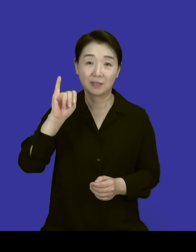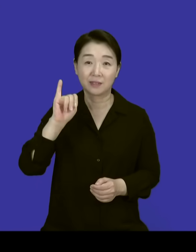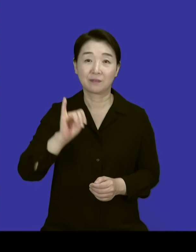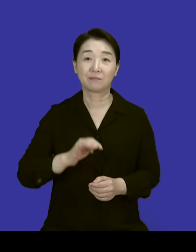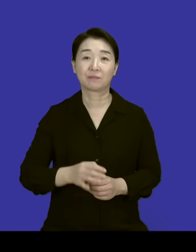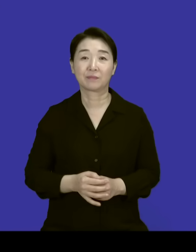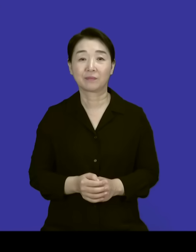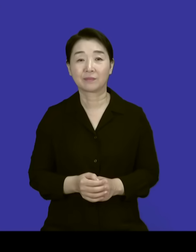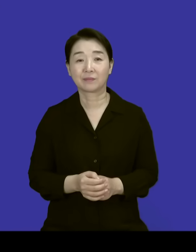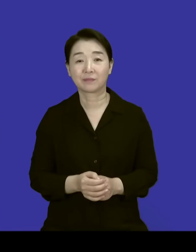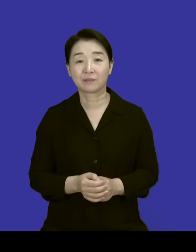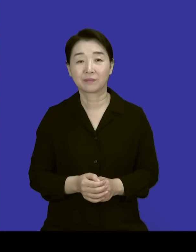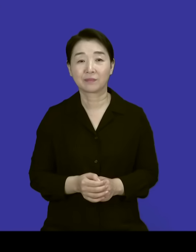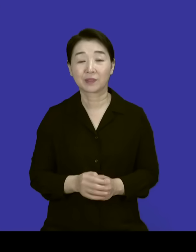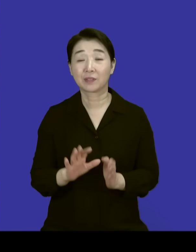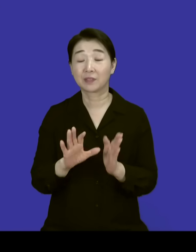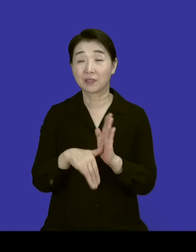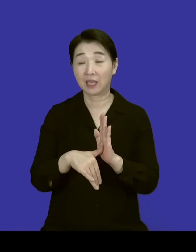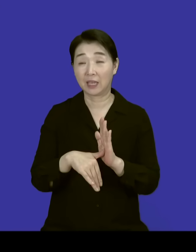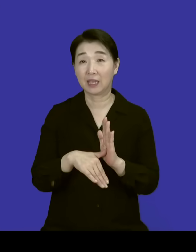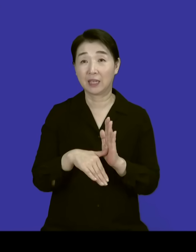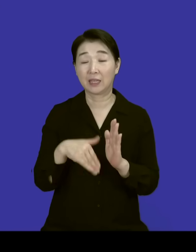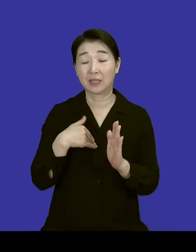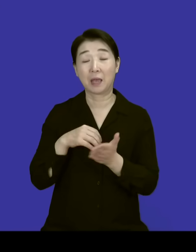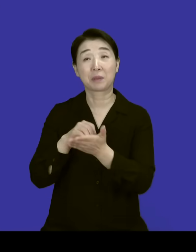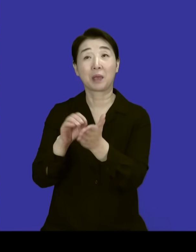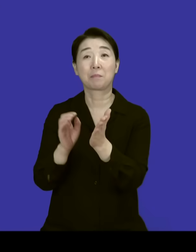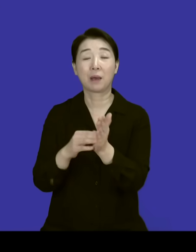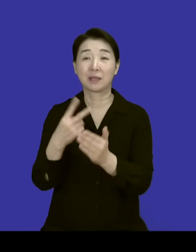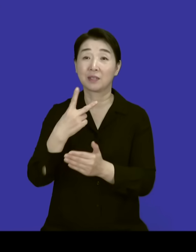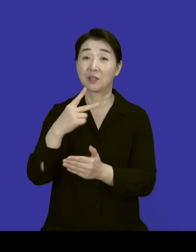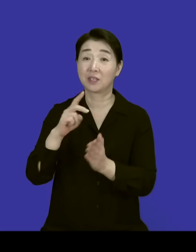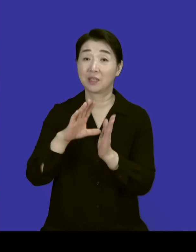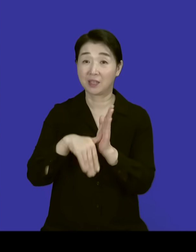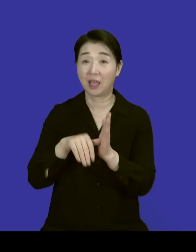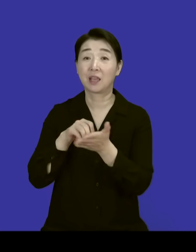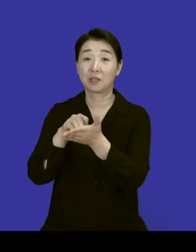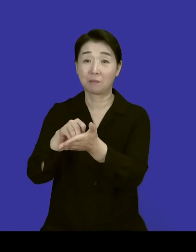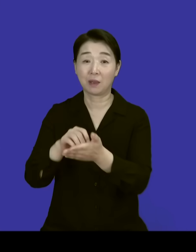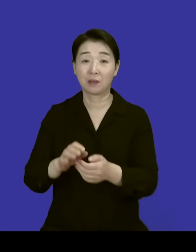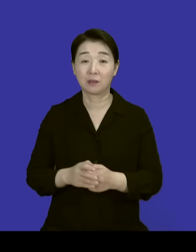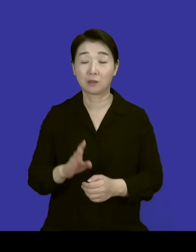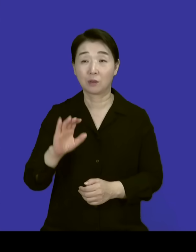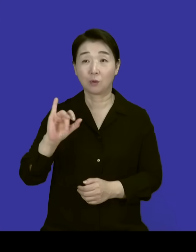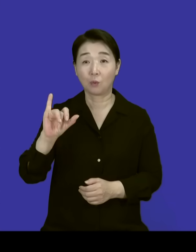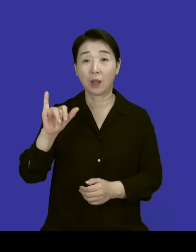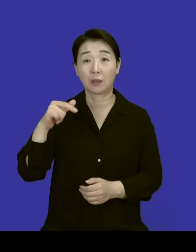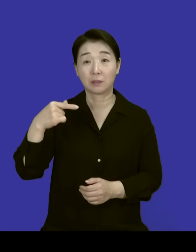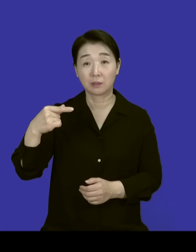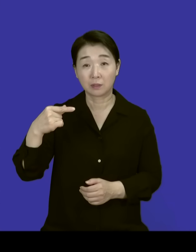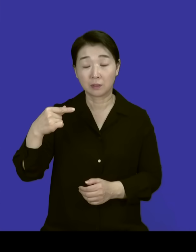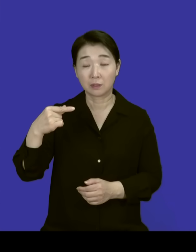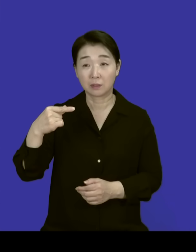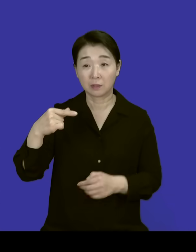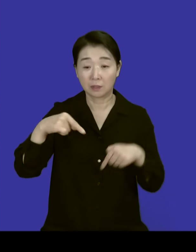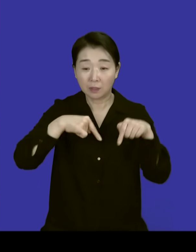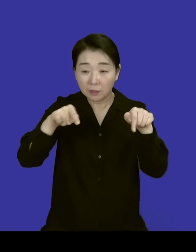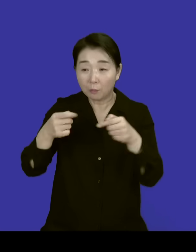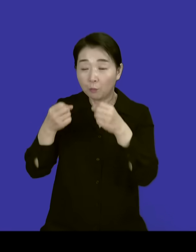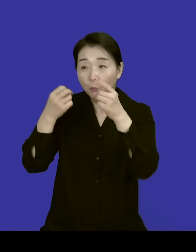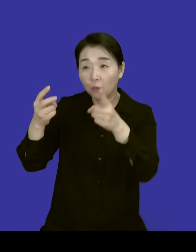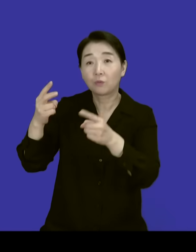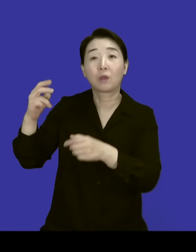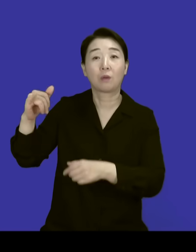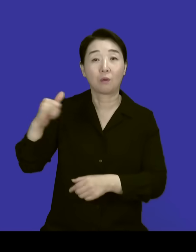안 됐을 때. 예. 뭐 그럴 때 제가 들은 건 저도 2002년에 들어가서. 예. 예. 그럼 YG 그때- 데모 테이프를 보냈는데 바로 듣고 네, 연락이 왔죠. 연락이